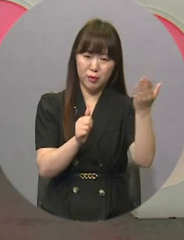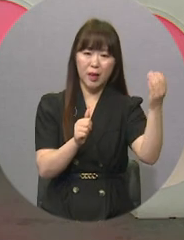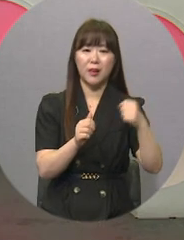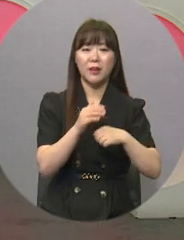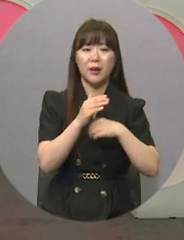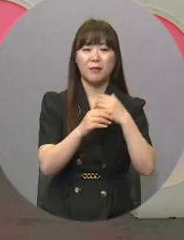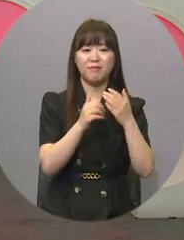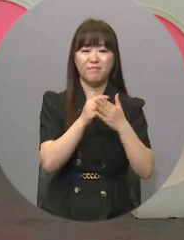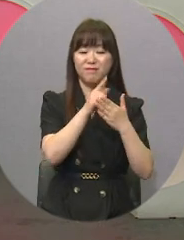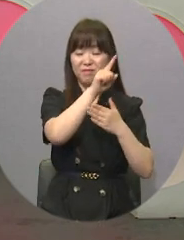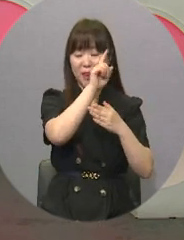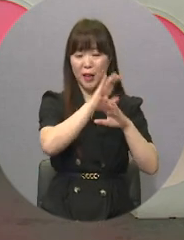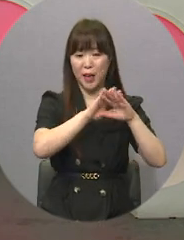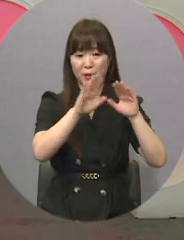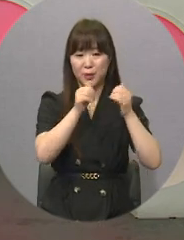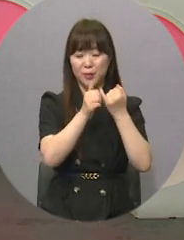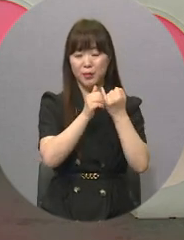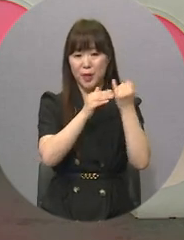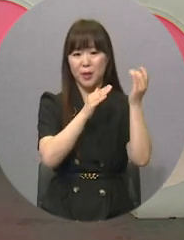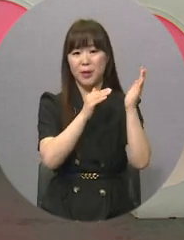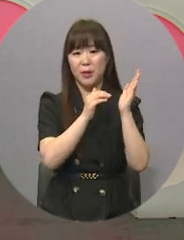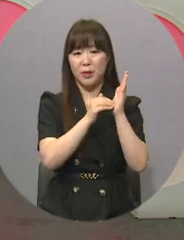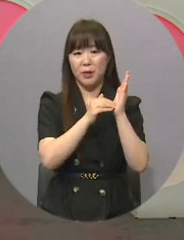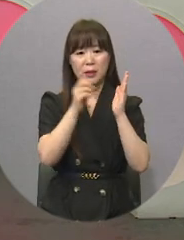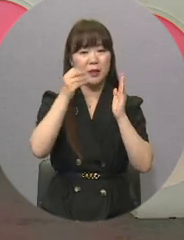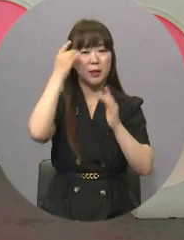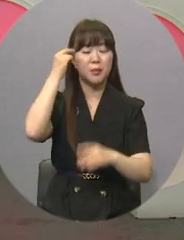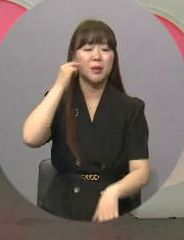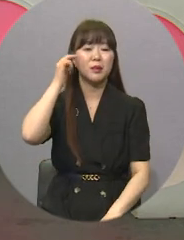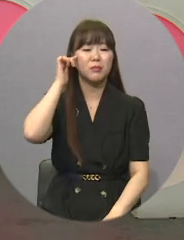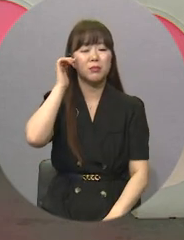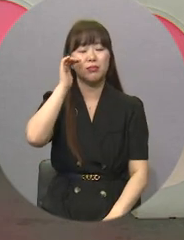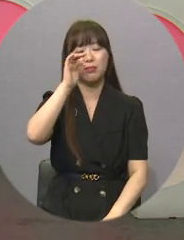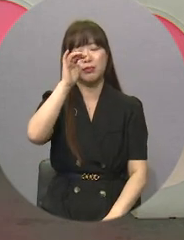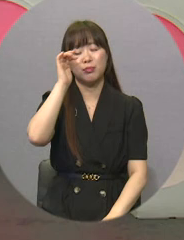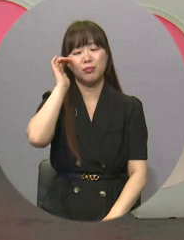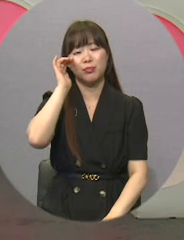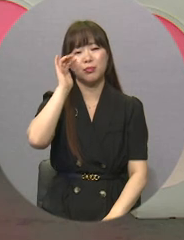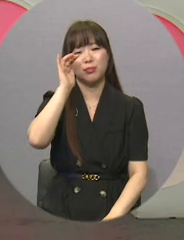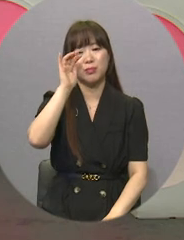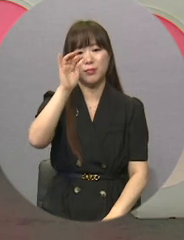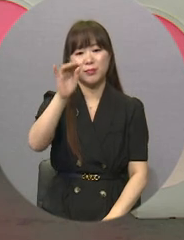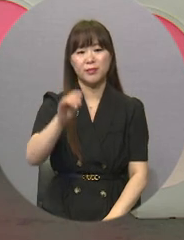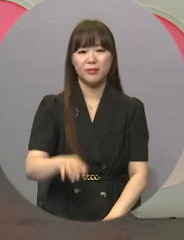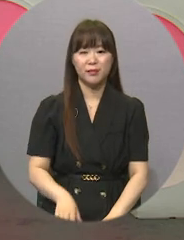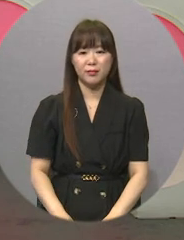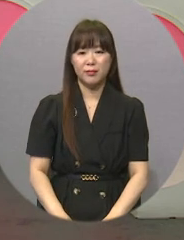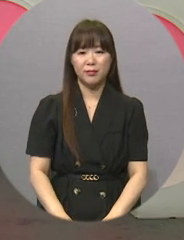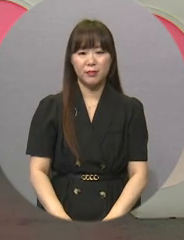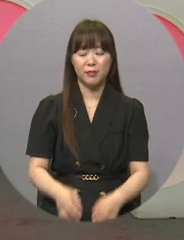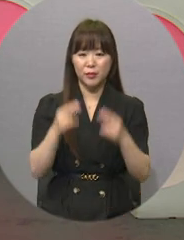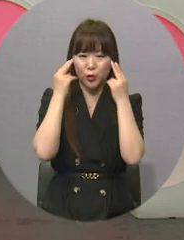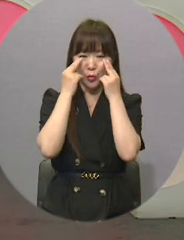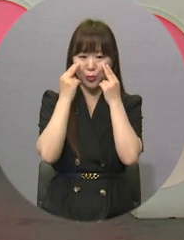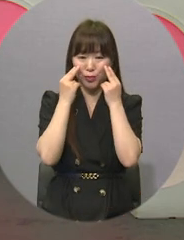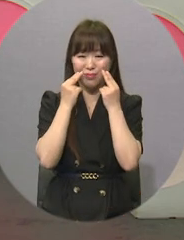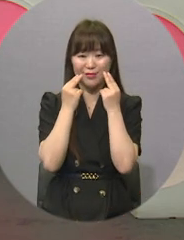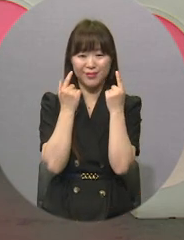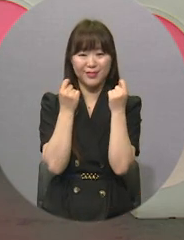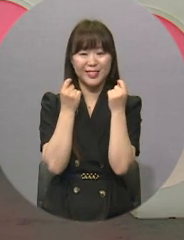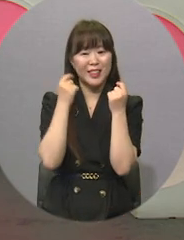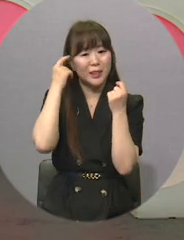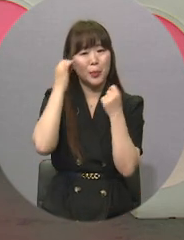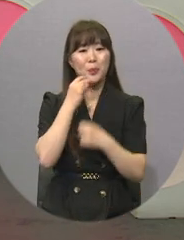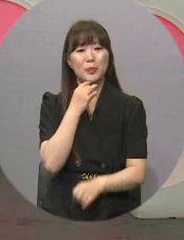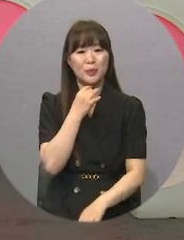하늘을 보내셨는데 아, 못 잊어서, 그리움에 못 잊어서 이렇게. 예. 또 왜 눈물이 글썽거리려고 그래요, 또? 아니, 생각만